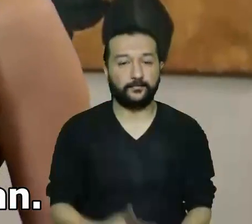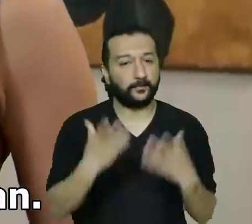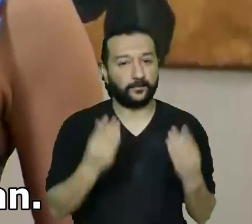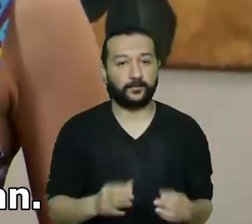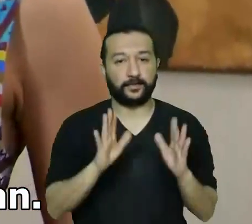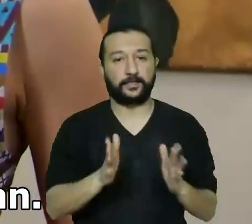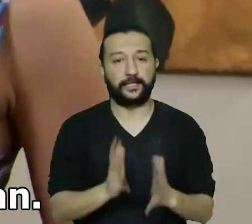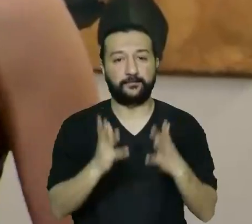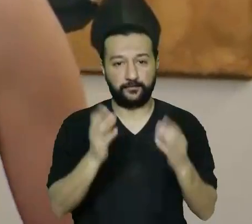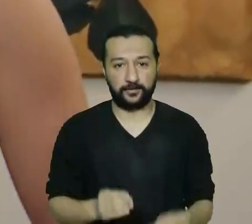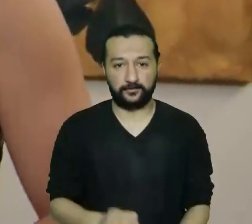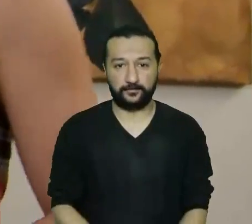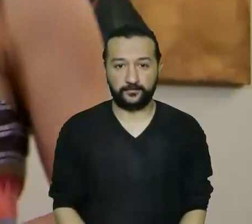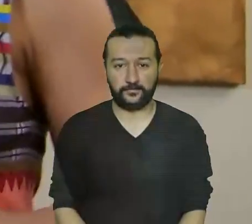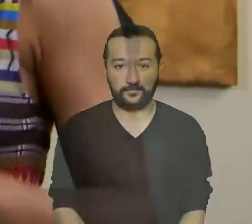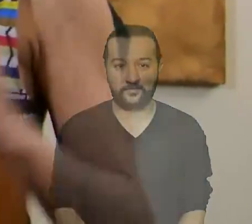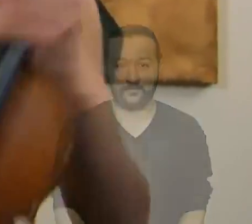Peki, devam edelim o zaman.